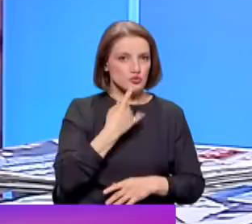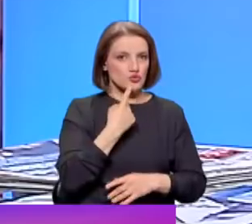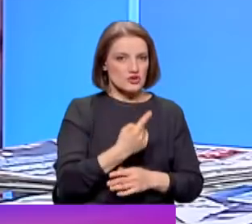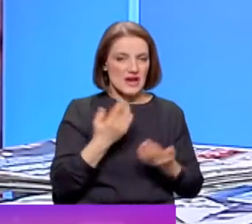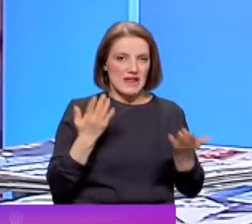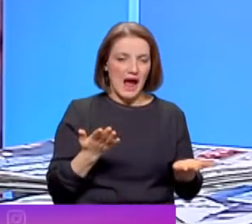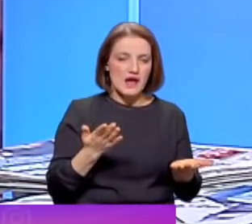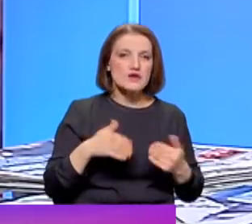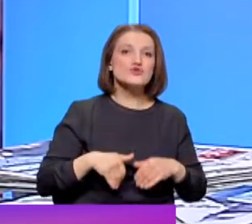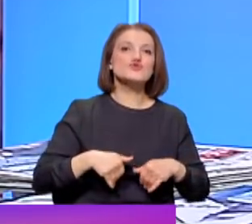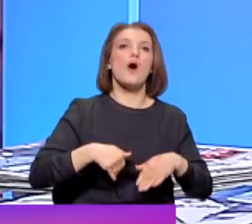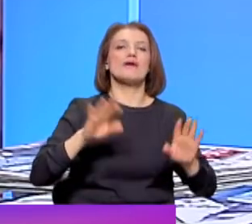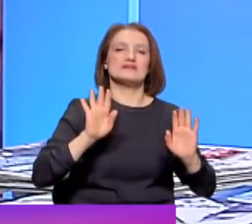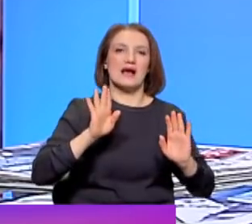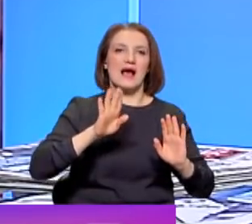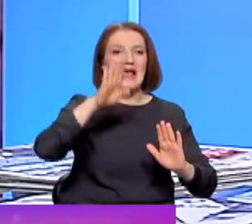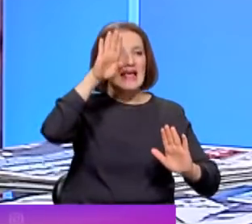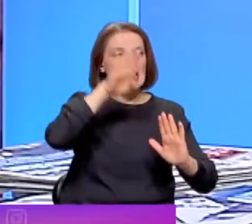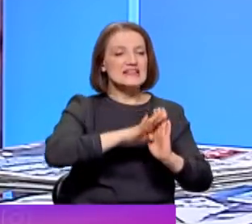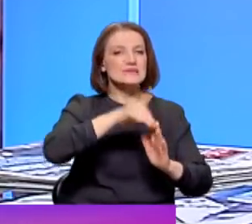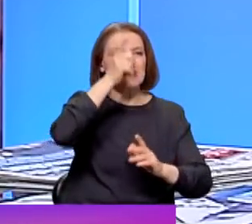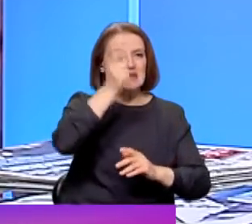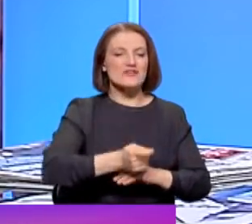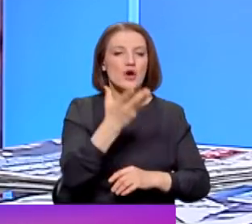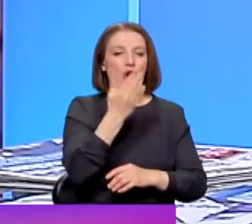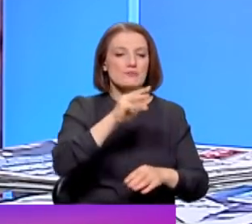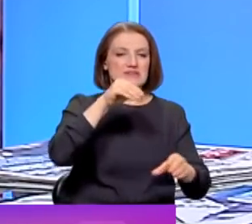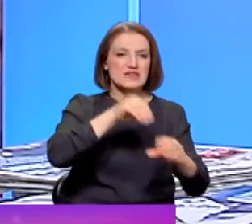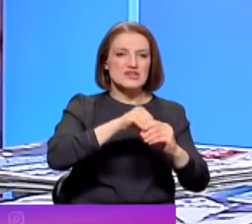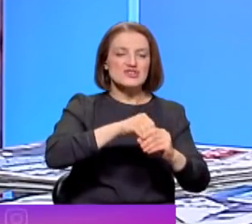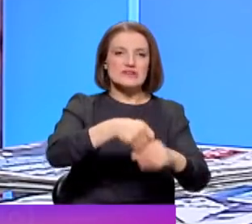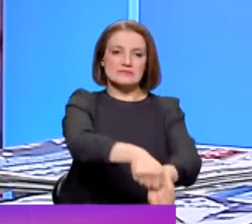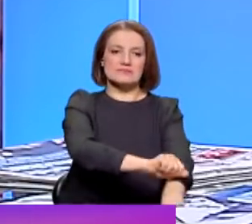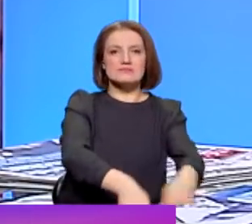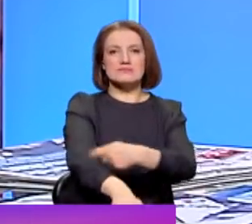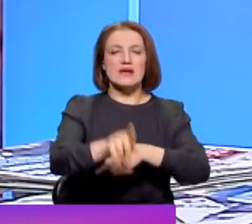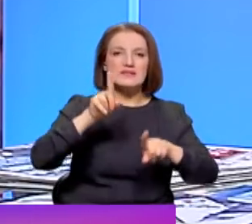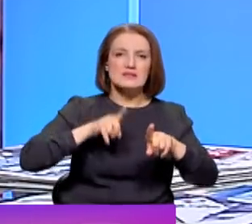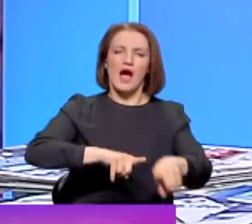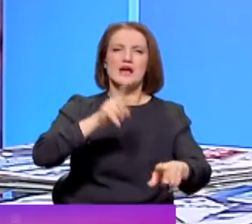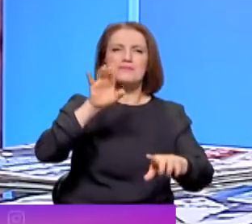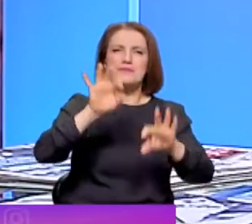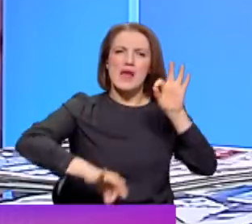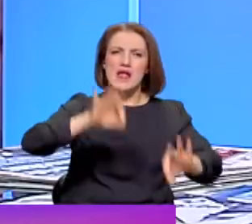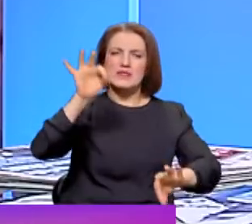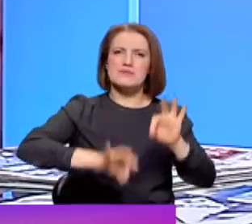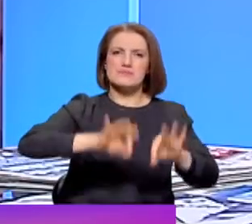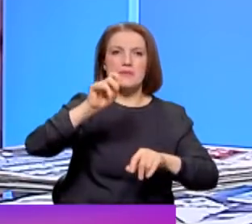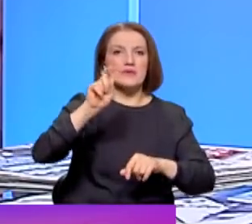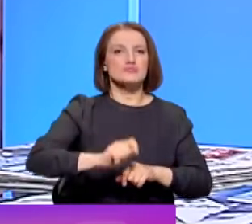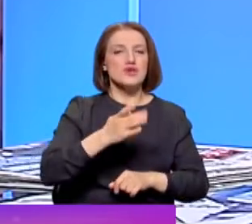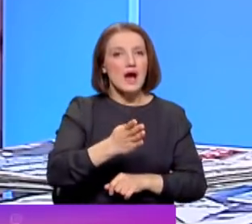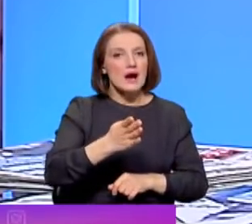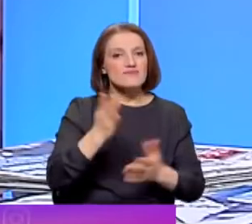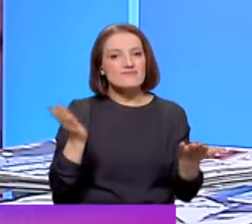yoksa buradaki İndirimin gerçekleşmesi için kolları sığacak denetimini yapma yapacak ya da burada denetimi vatandaş